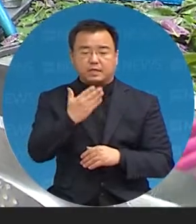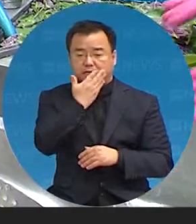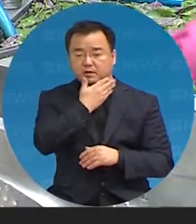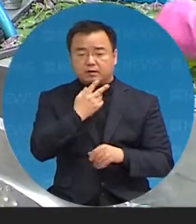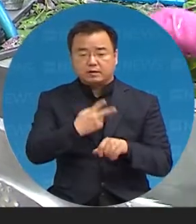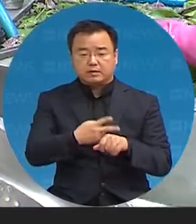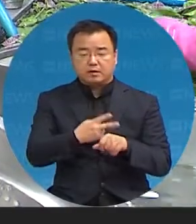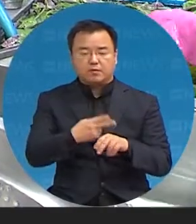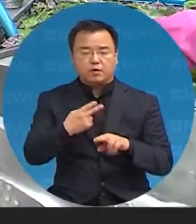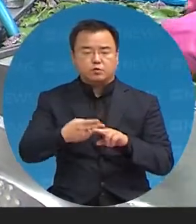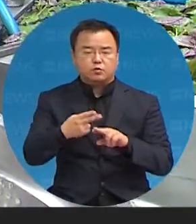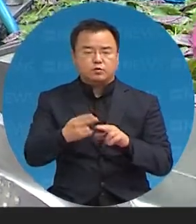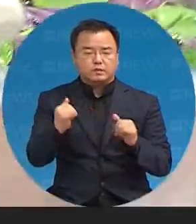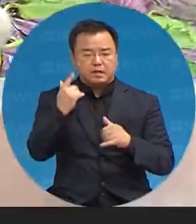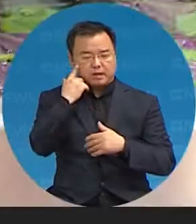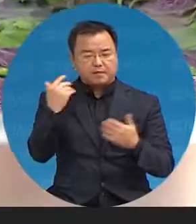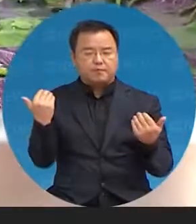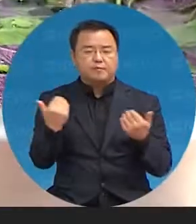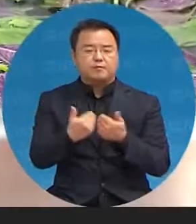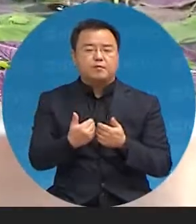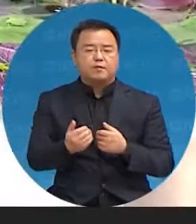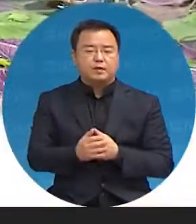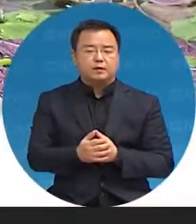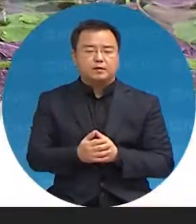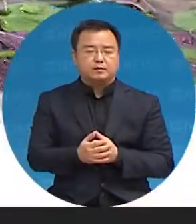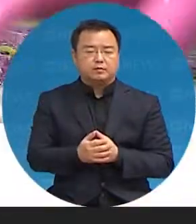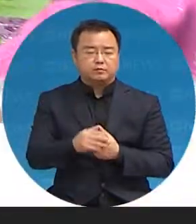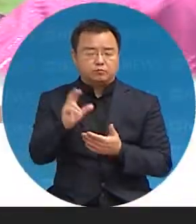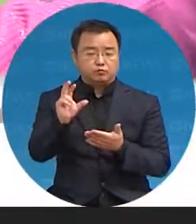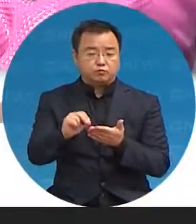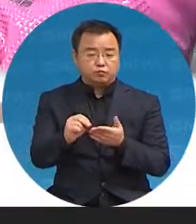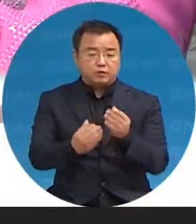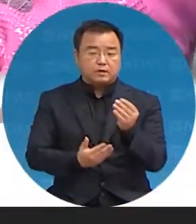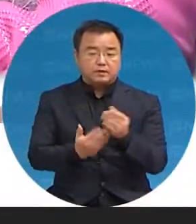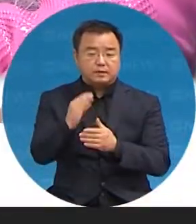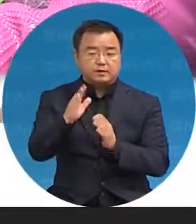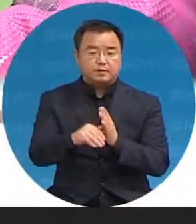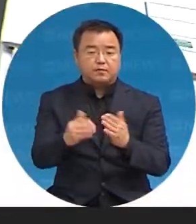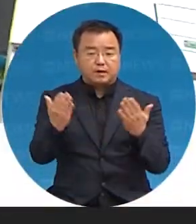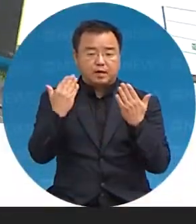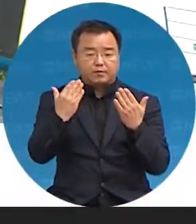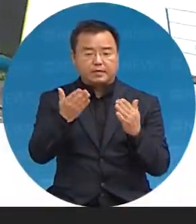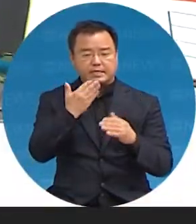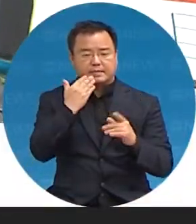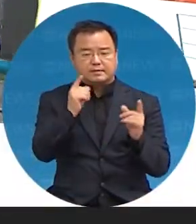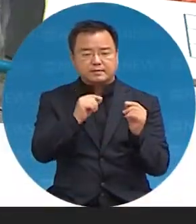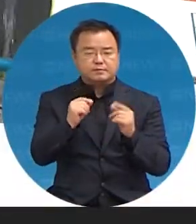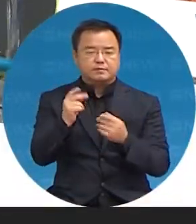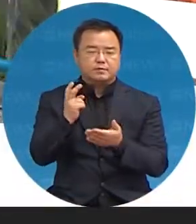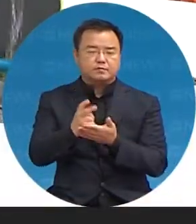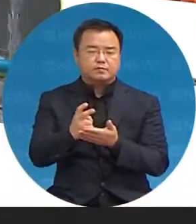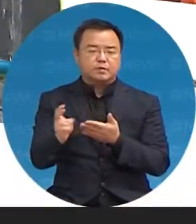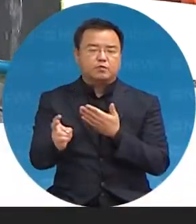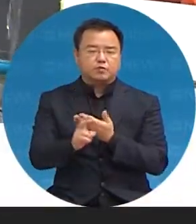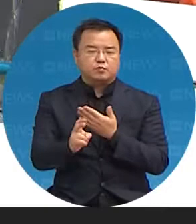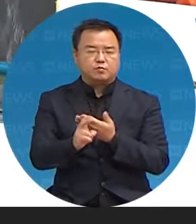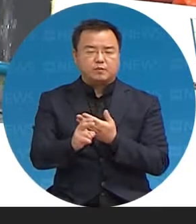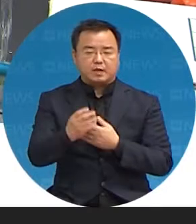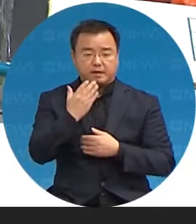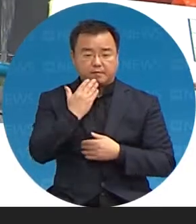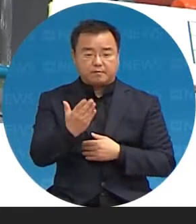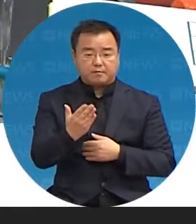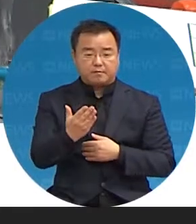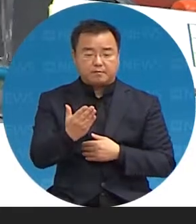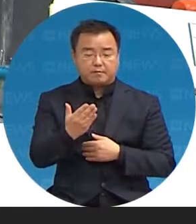반대에 부딪혀 씁니다 문제가 생겼을 때 학교급식법 이완 이런 소지가 있어서 양양 사나이 더 조리사